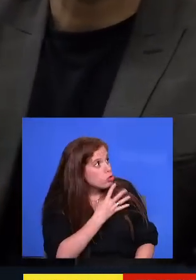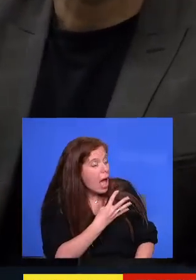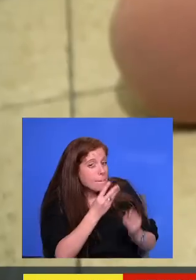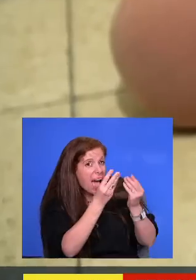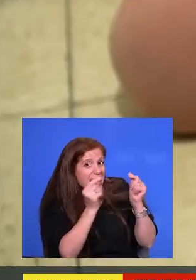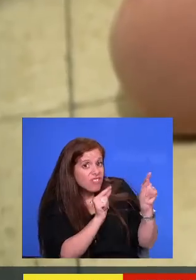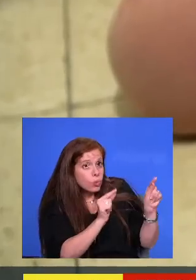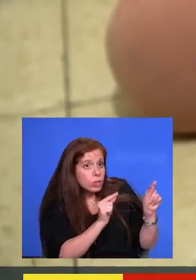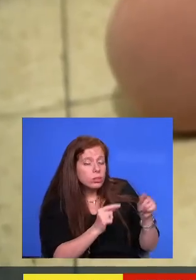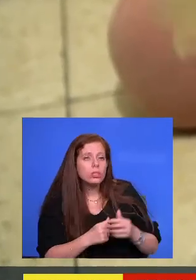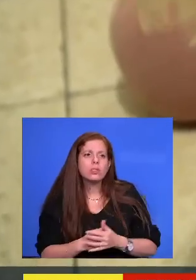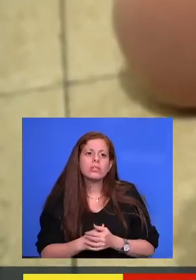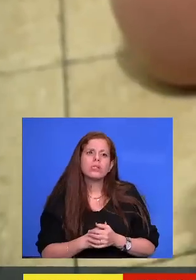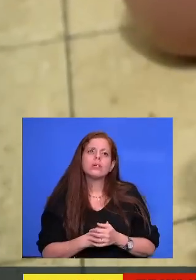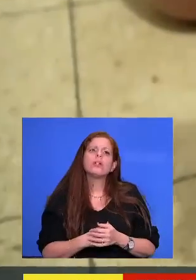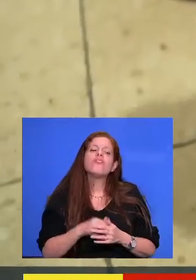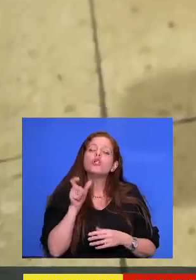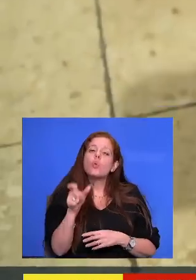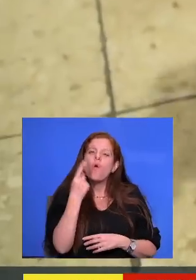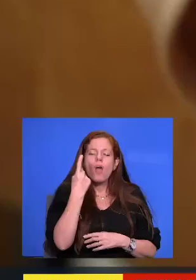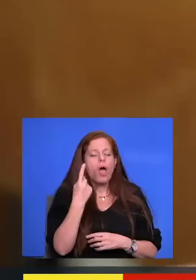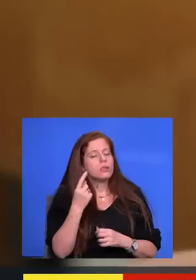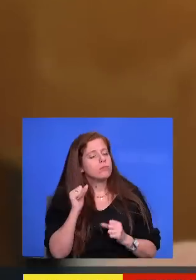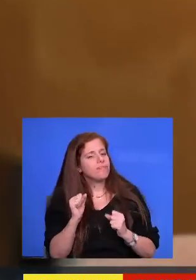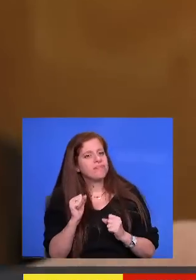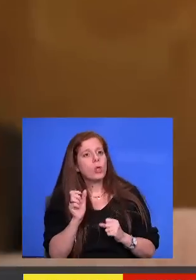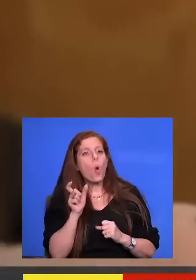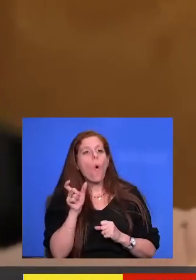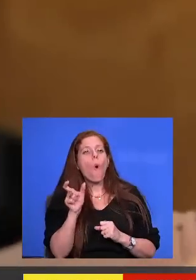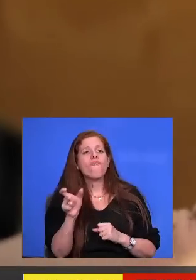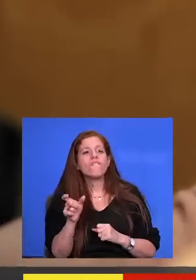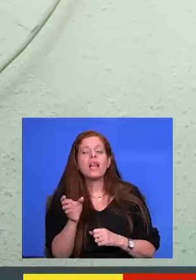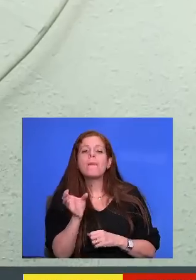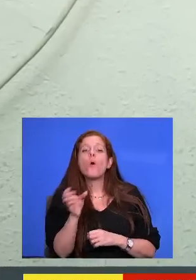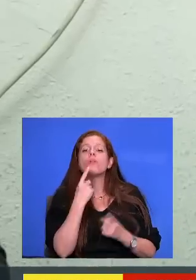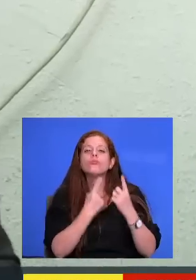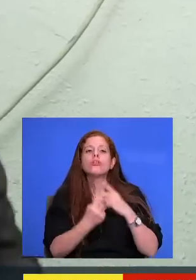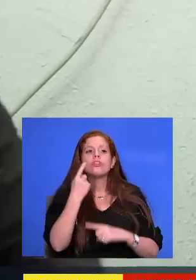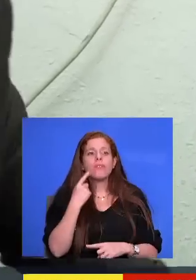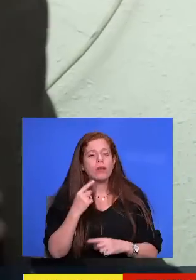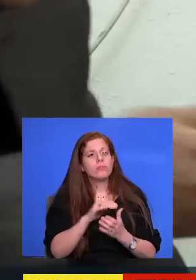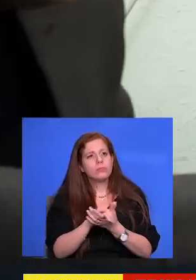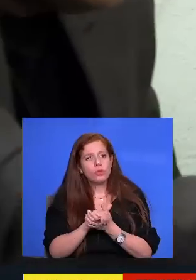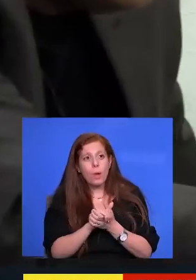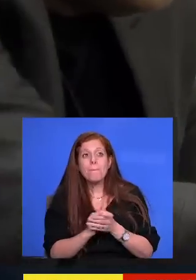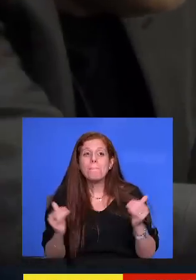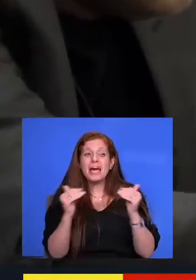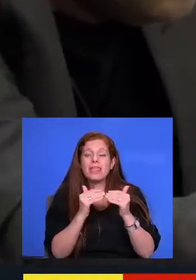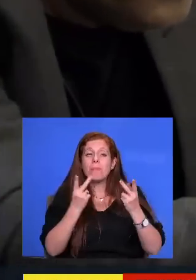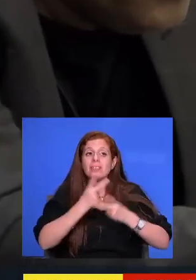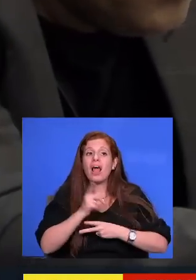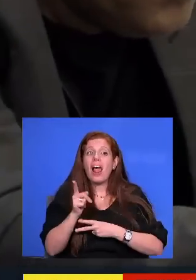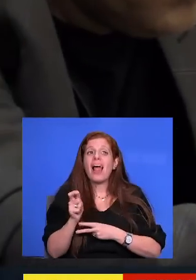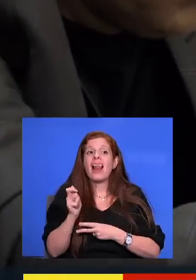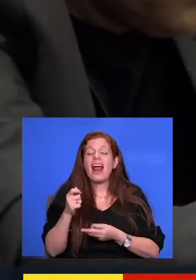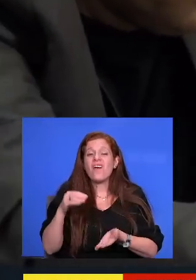הרטיבות הזאת. ויש חוב אחד מרגיז במיוחד, חוב למעון ויצו משנה שעברה. שלום רב, בהתאם להסדר, עליך